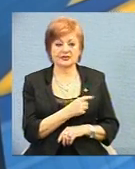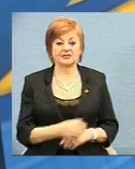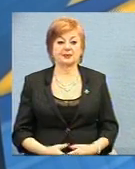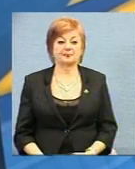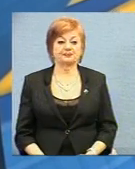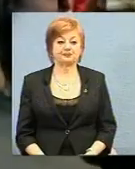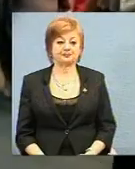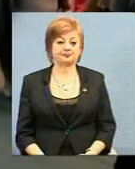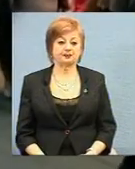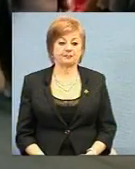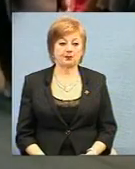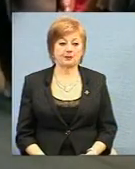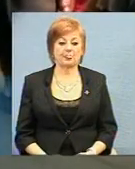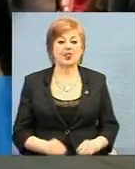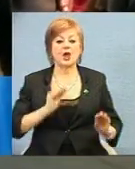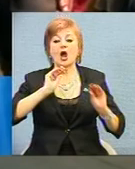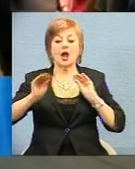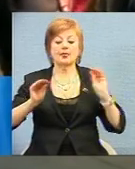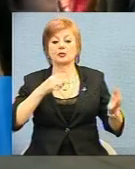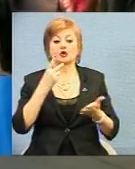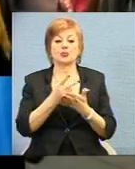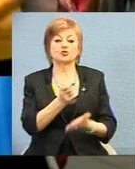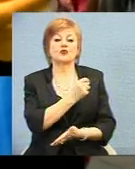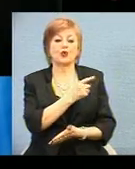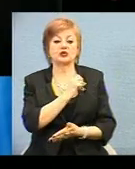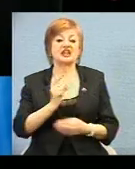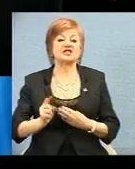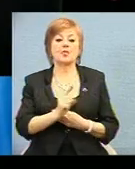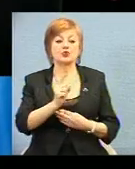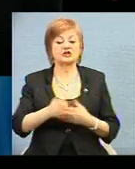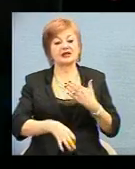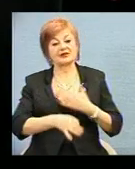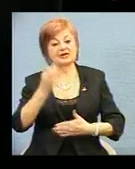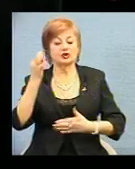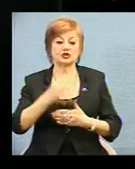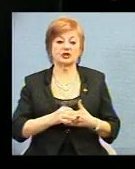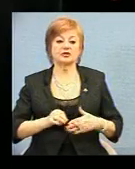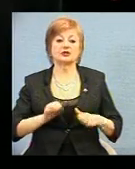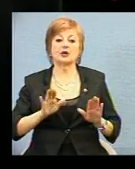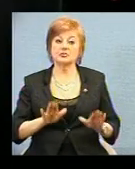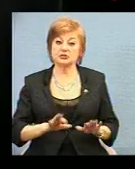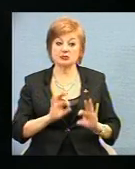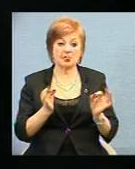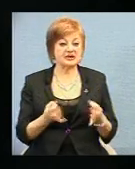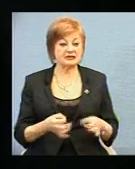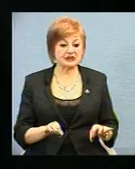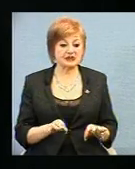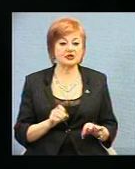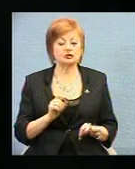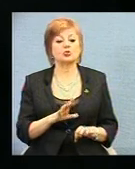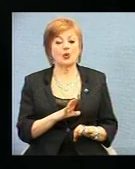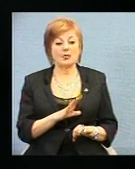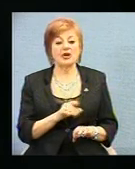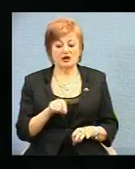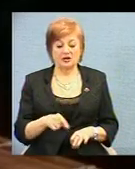мистецтва. Експозиція, представлена в Одеському музеї західного і східного мистецтва, це один із завершальних етапів низки заходів, які проходили в